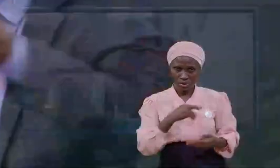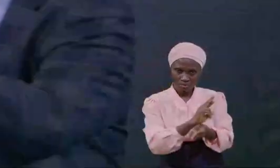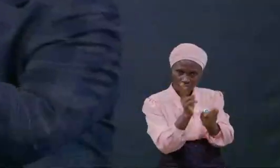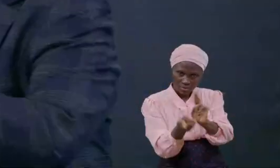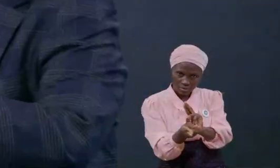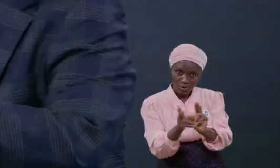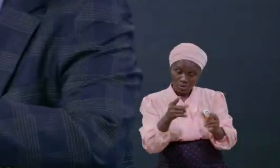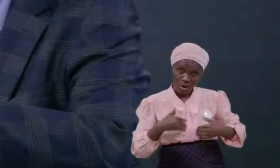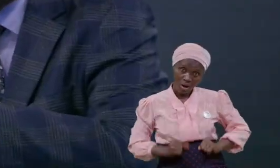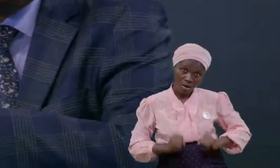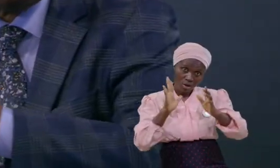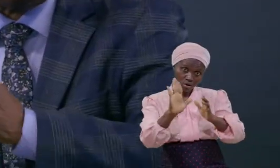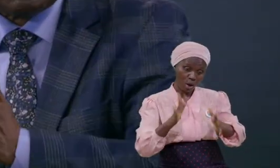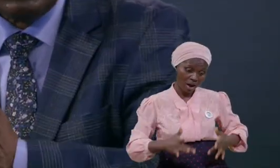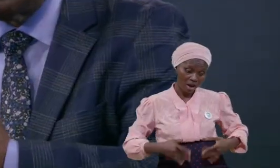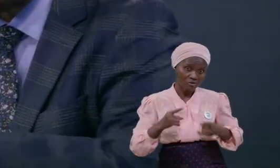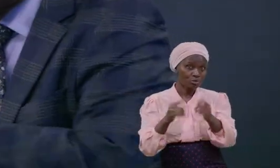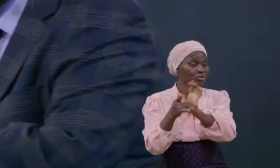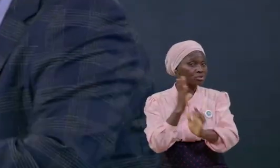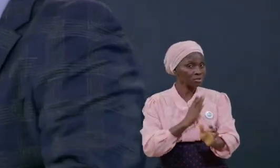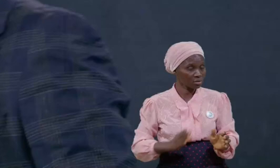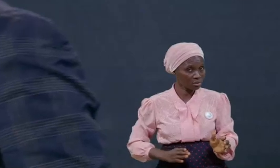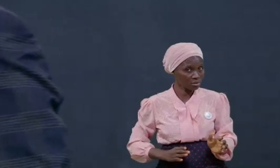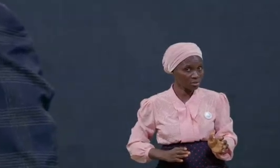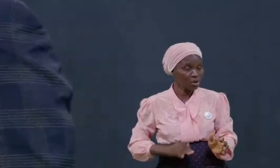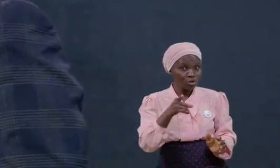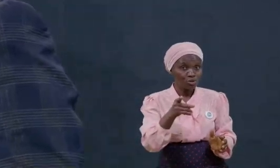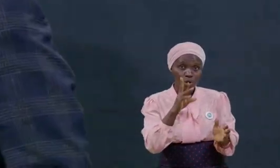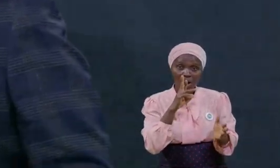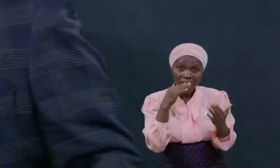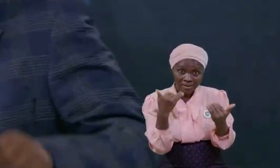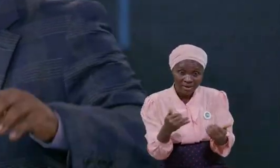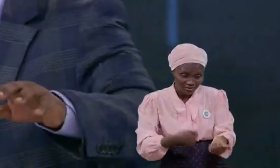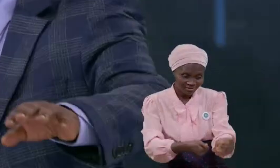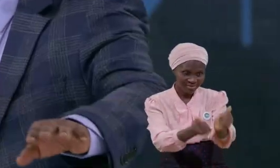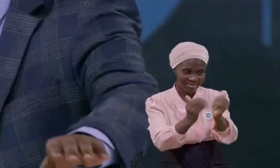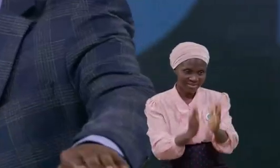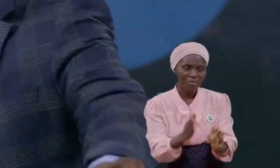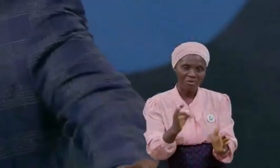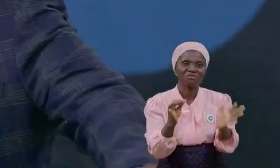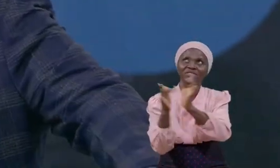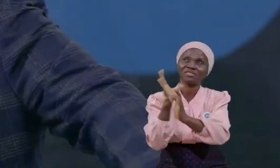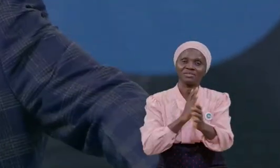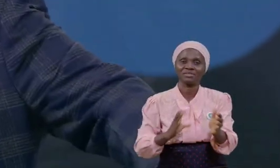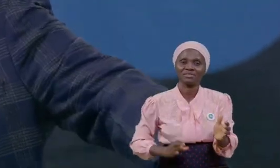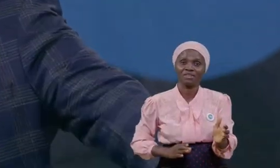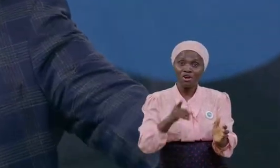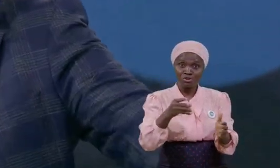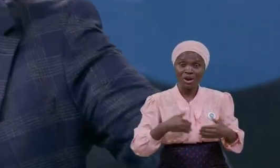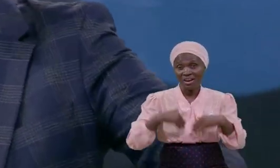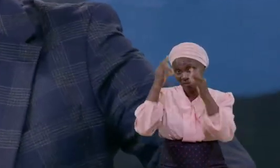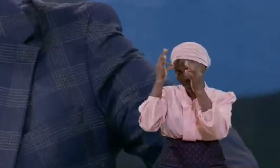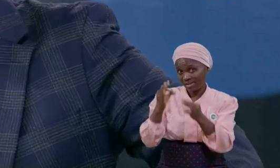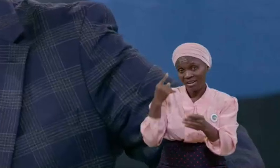Jésus-Christ, tu es un disciple de Jésus-Christ, tu as décidé pour Christ le Sauveur,